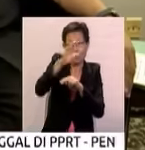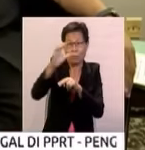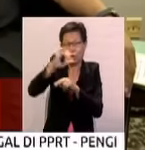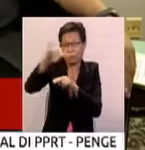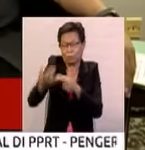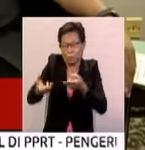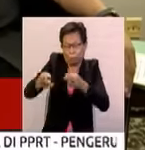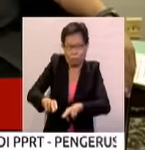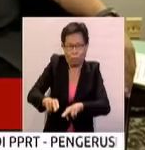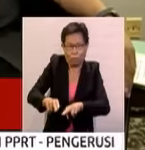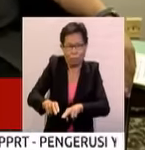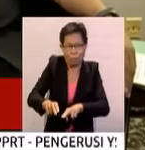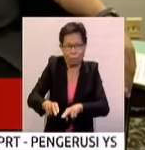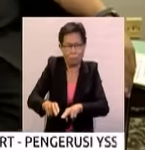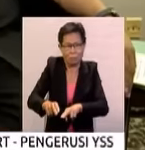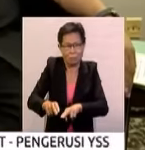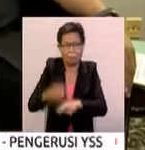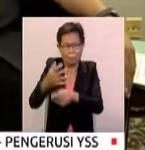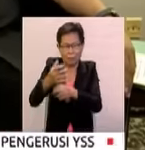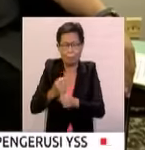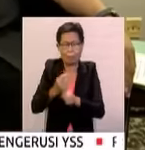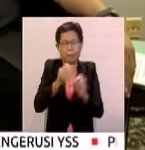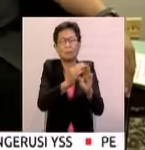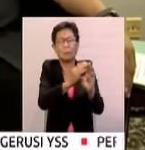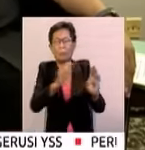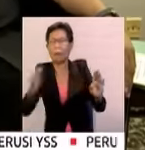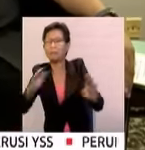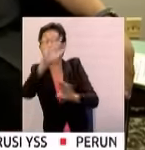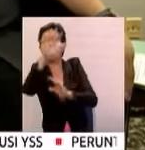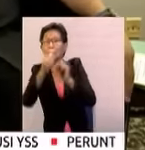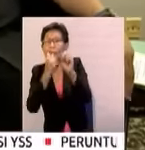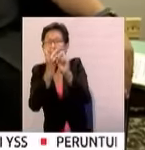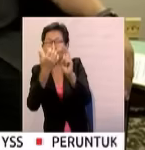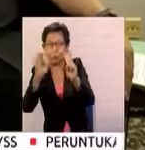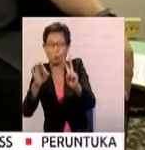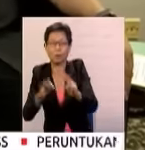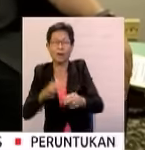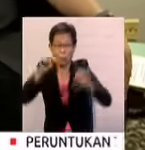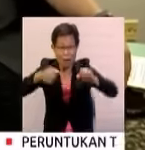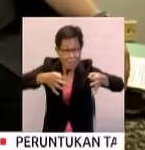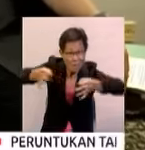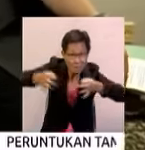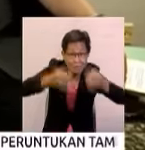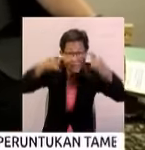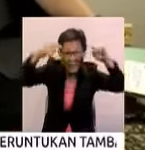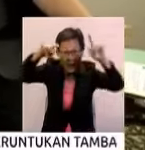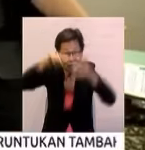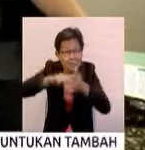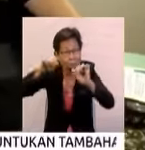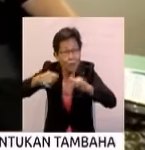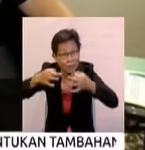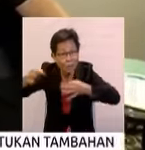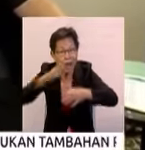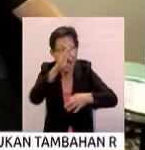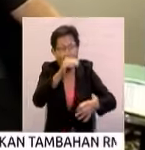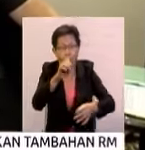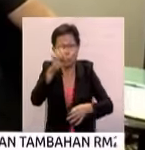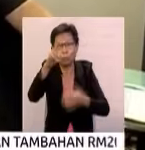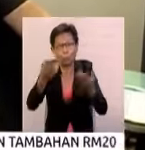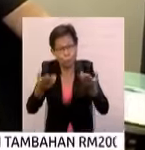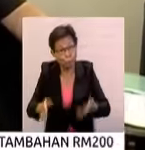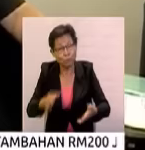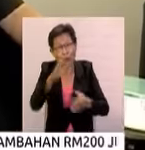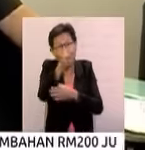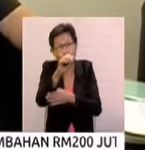percaya diperoleh sepanjang 5 hari ini. Boleh YB perjelas tentang kejayaan ini? MOU yang telah